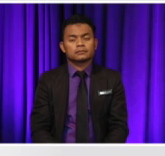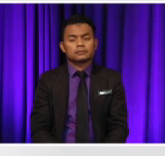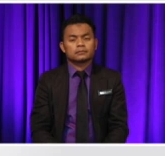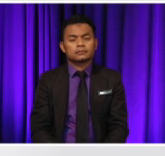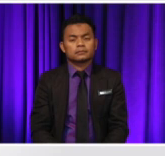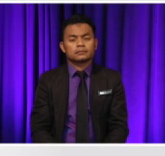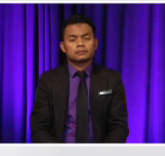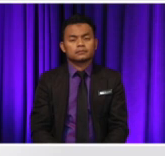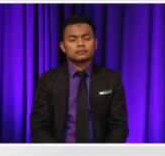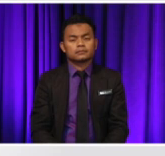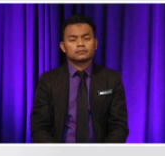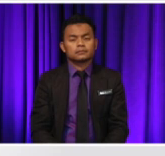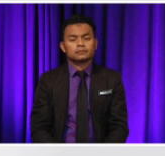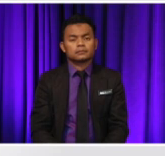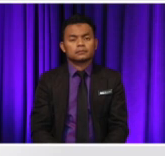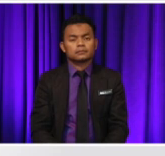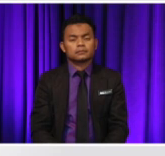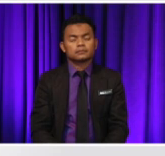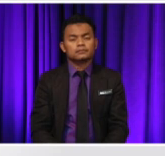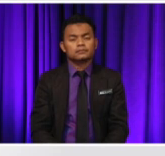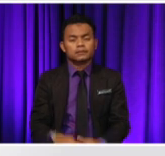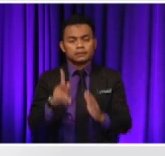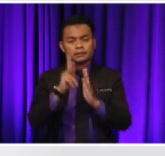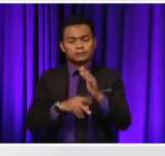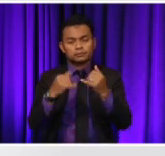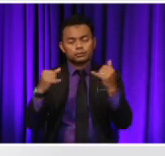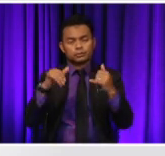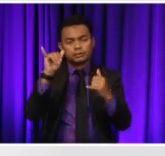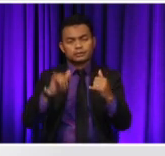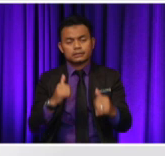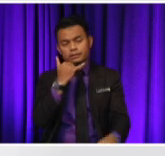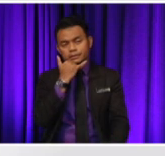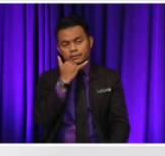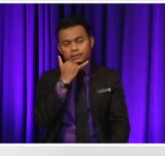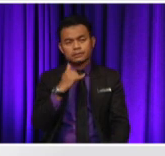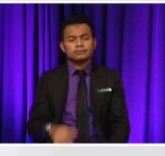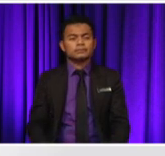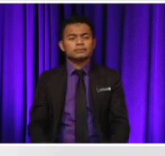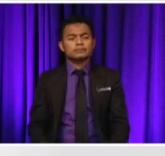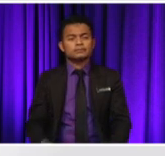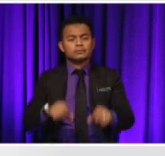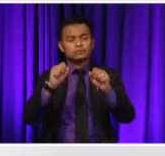dapat desain keputusan yang silat akan mendatangkan kesan guru kepada organisasi